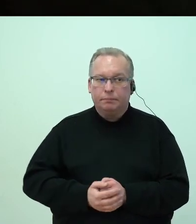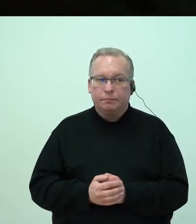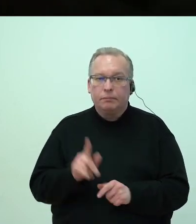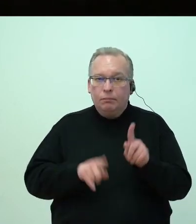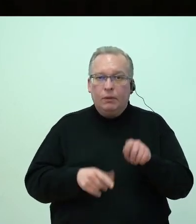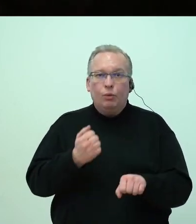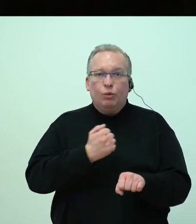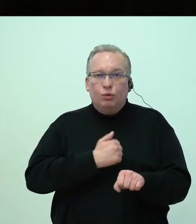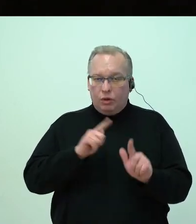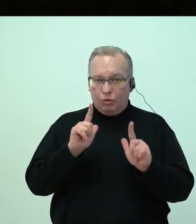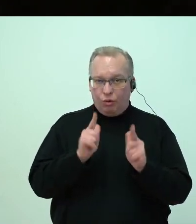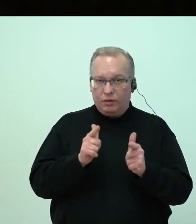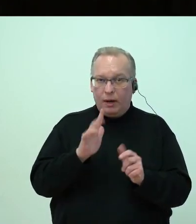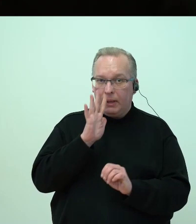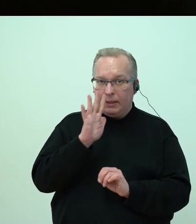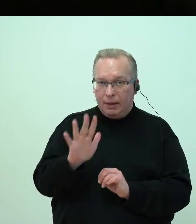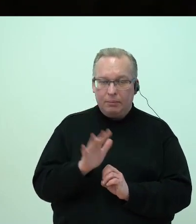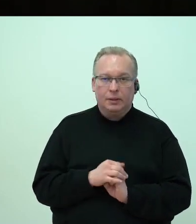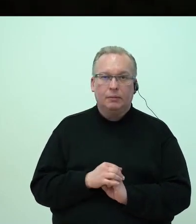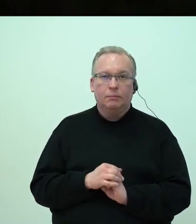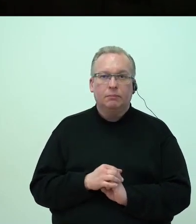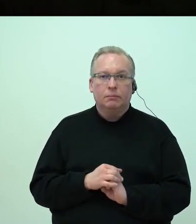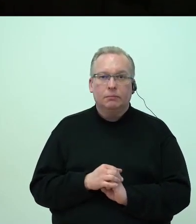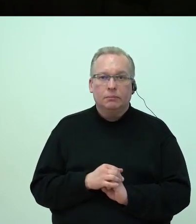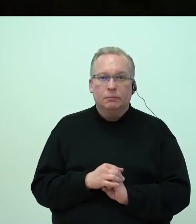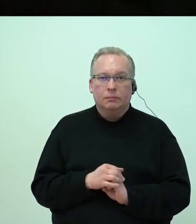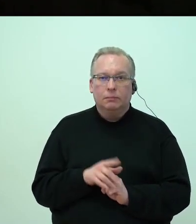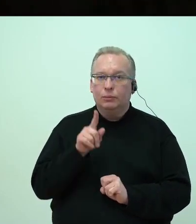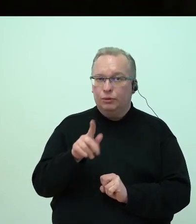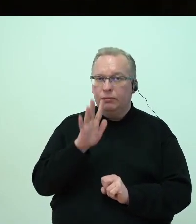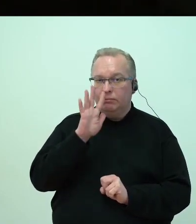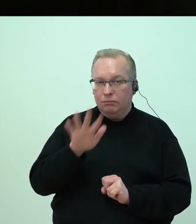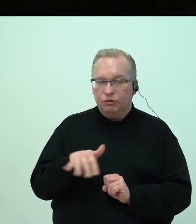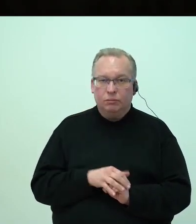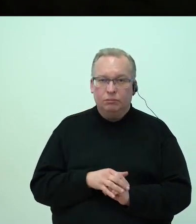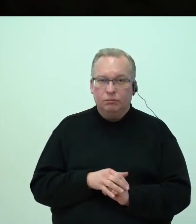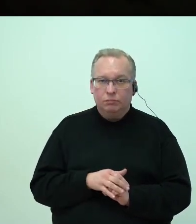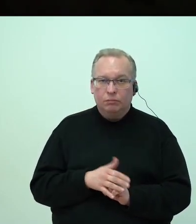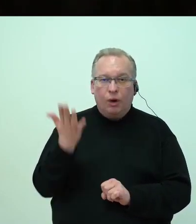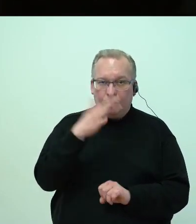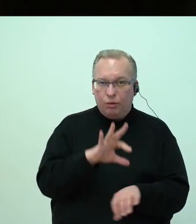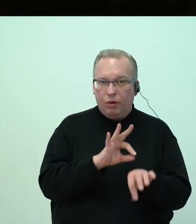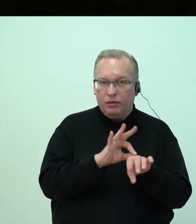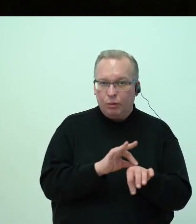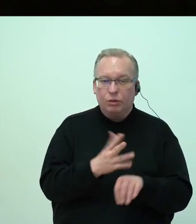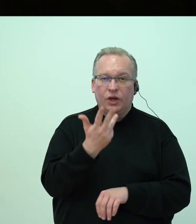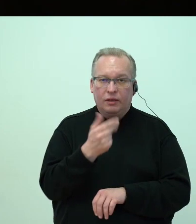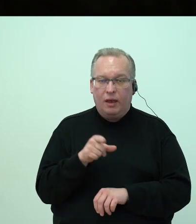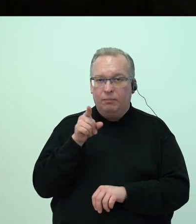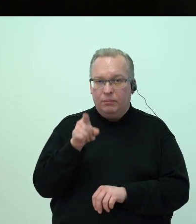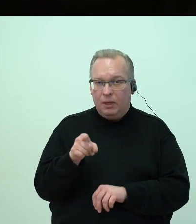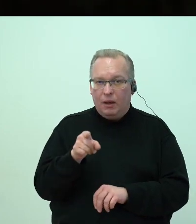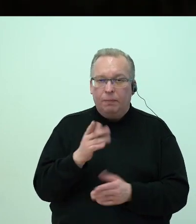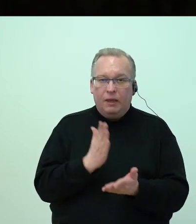turi kažkokią konkrečią neapykantą, jeigu tu nekenti juodaodžių, na taip, ta pozicija